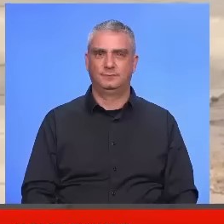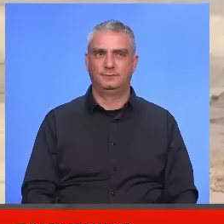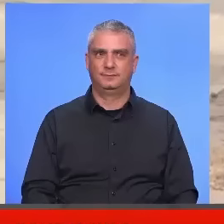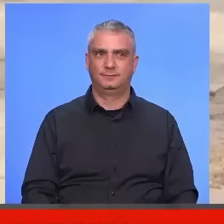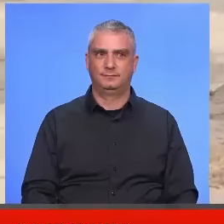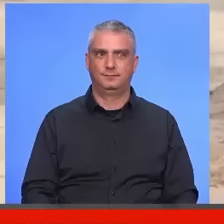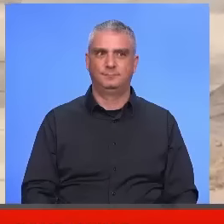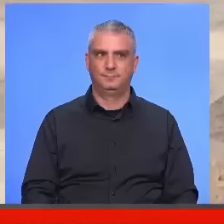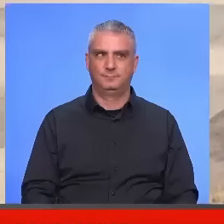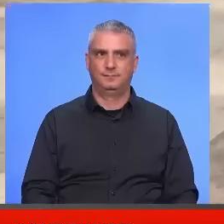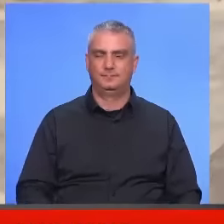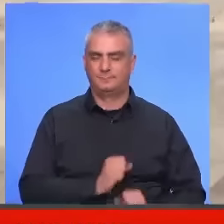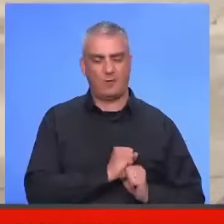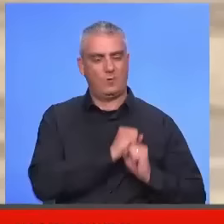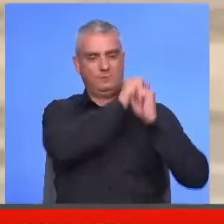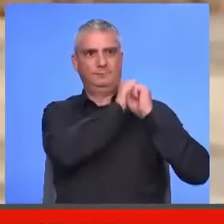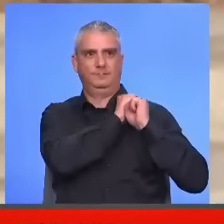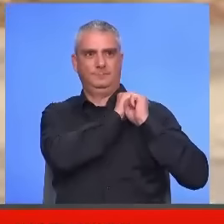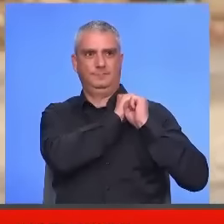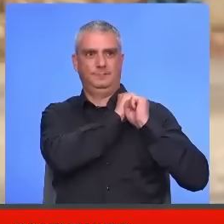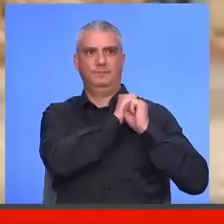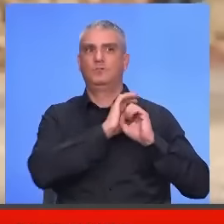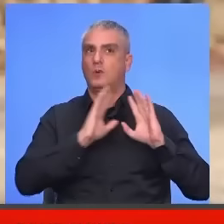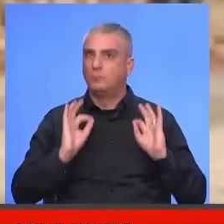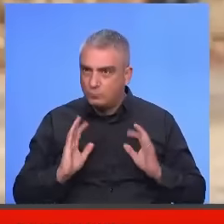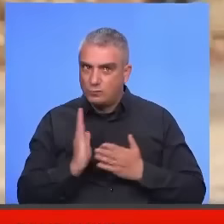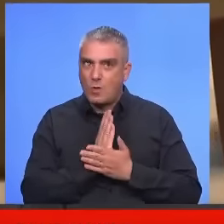חלוקה לגובה מותניים, 2-3. כולם בטוב, מוכנים?